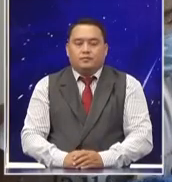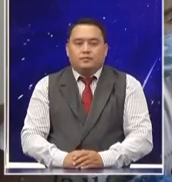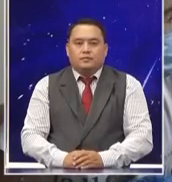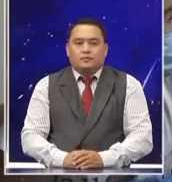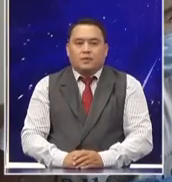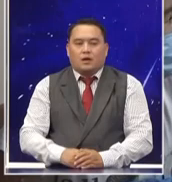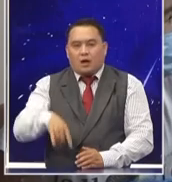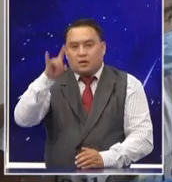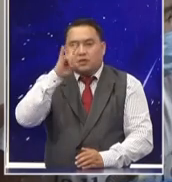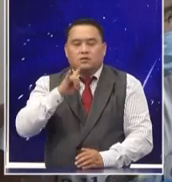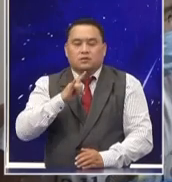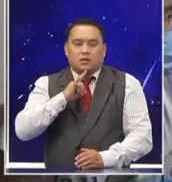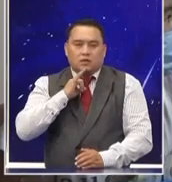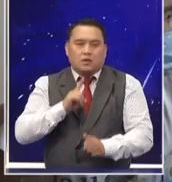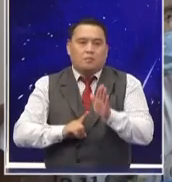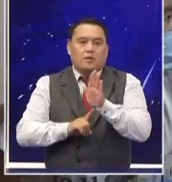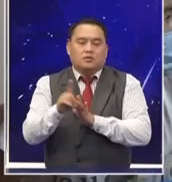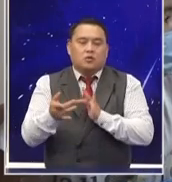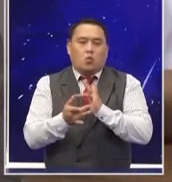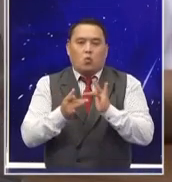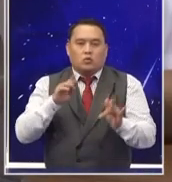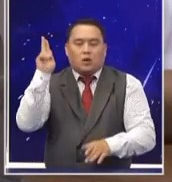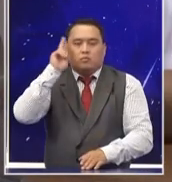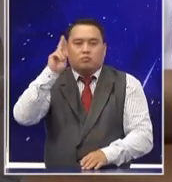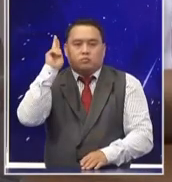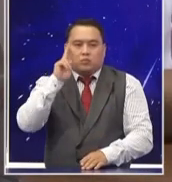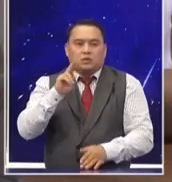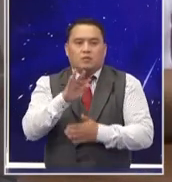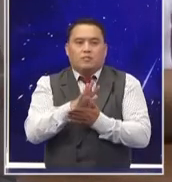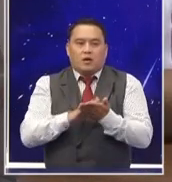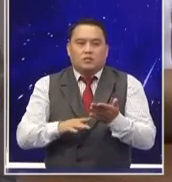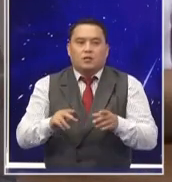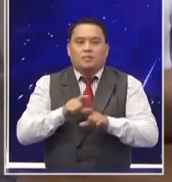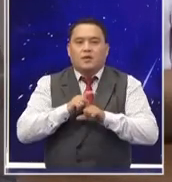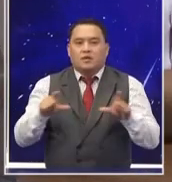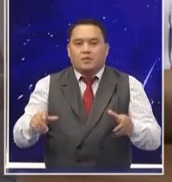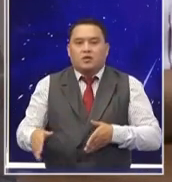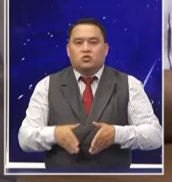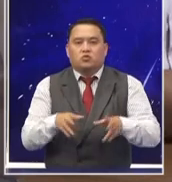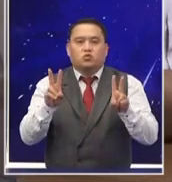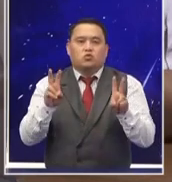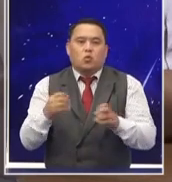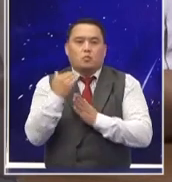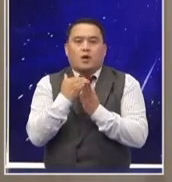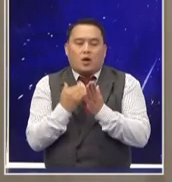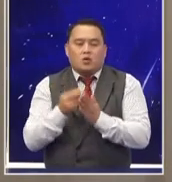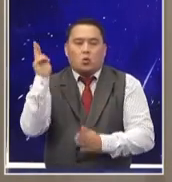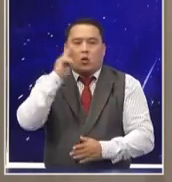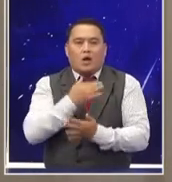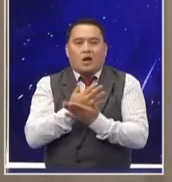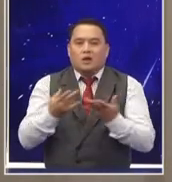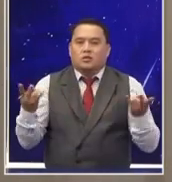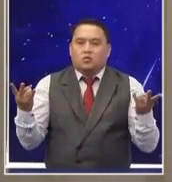Биыл оқушылар оқу жылын қашықтықтан бастайды, дегенмен дәстүрлі шара жалғасады. Себебі балалардың онлайн білім алу үшін де